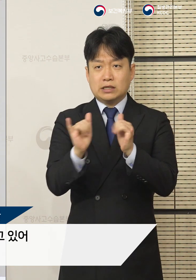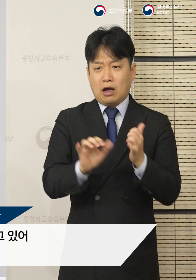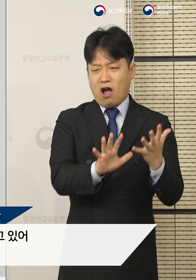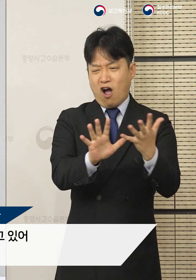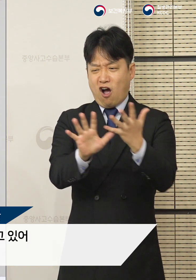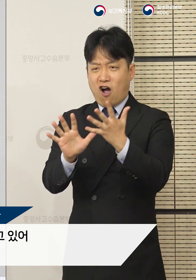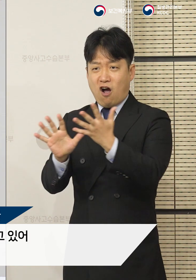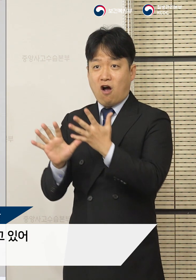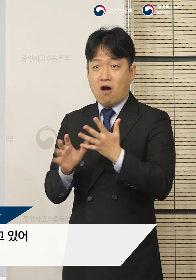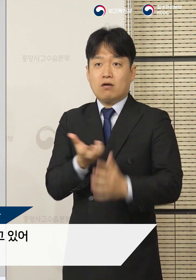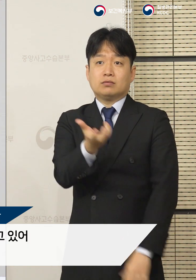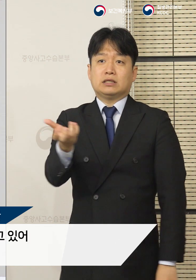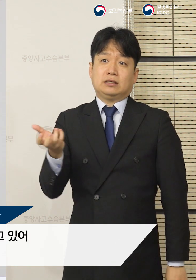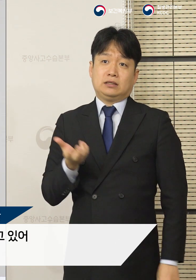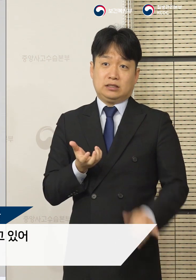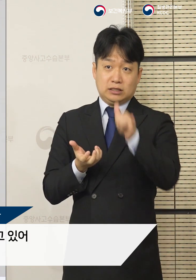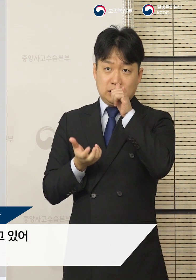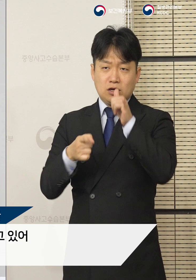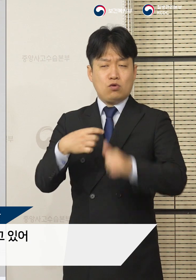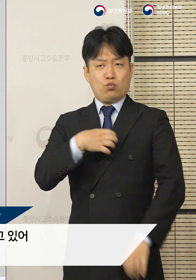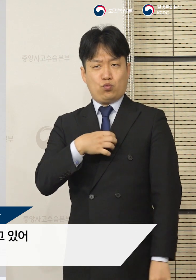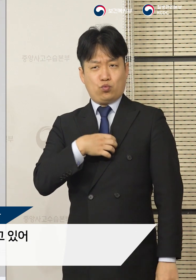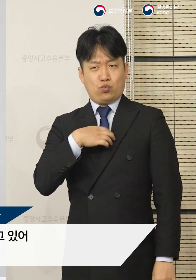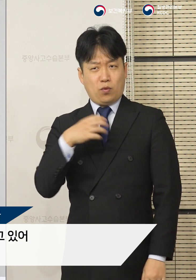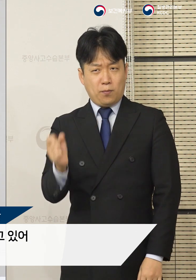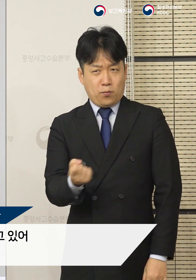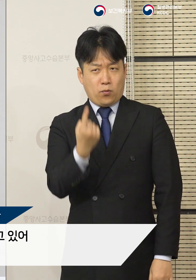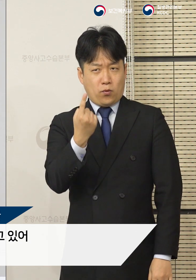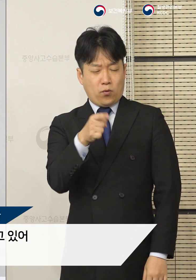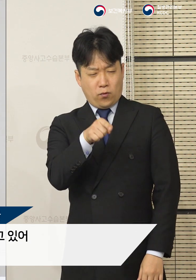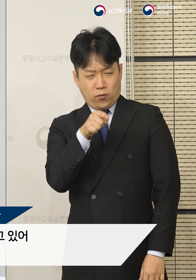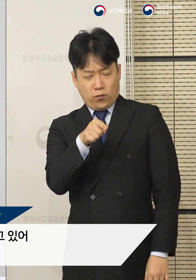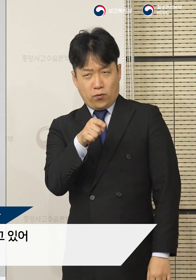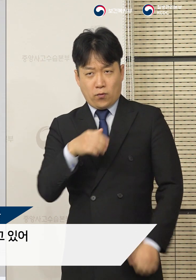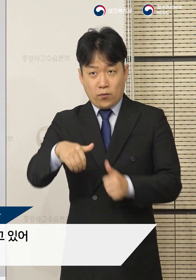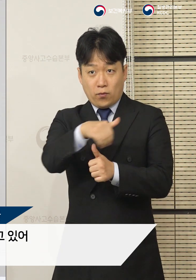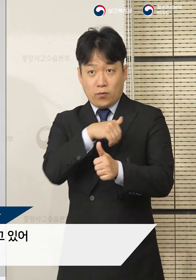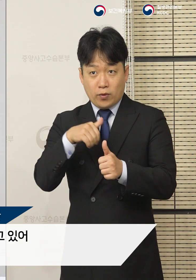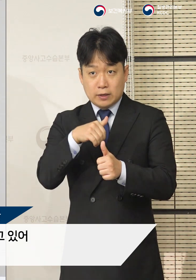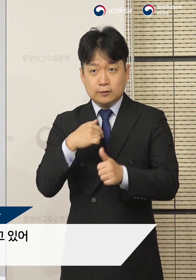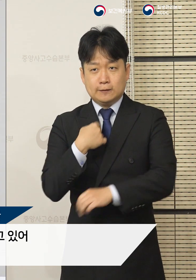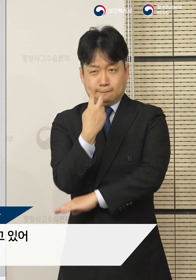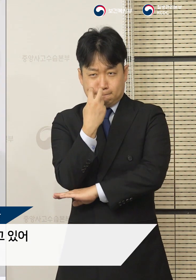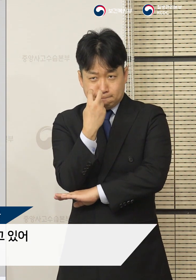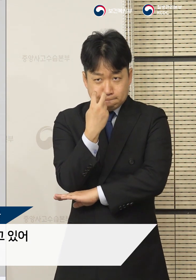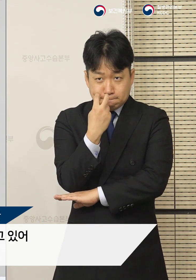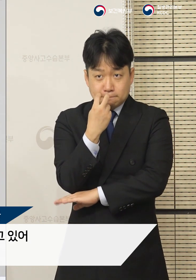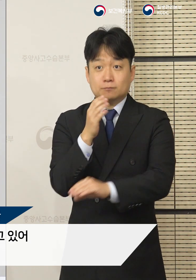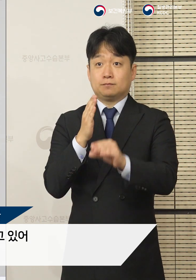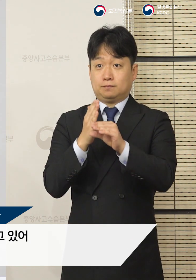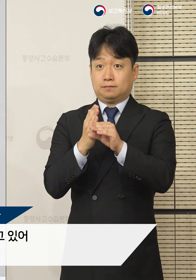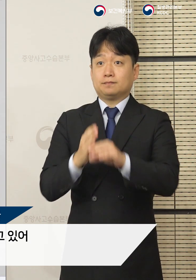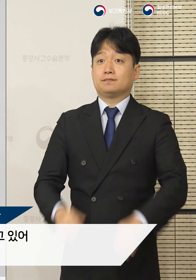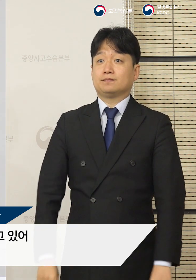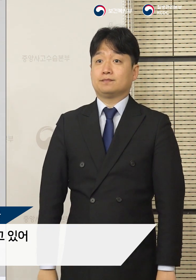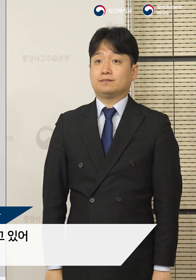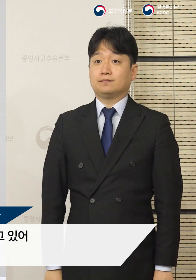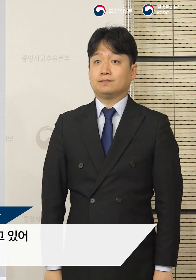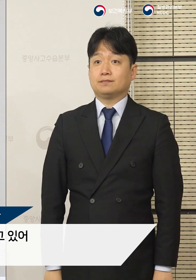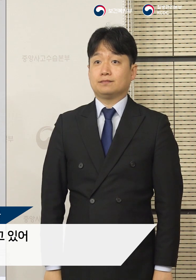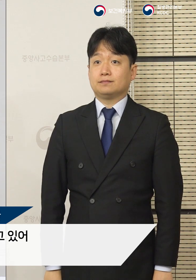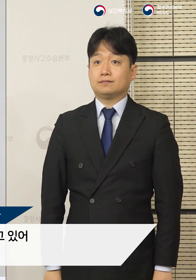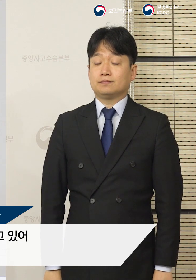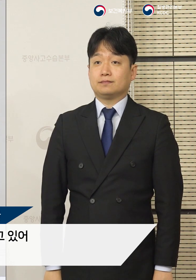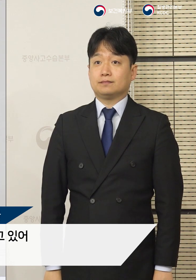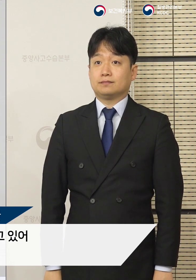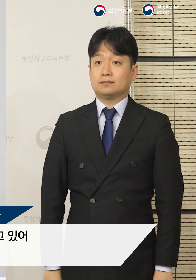인구 이동이 시작된 점 등 위험 요인이 지속되고 있어 상황 변화를 면밀하게 지켜보고 있는